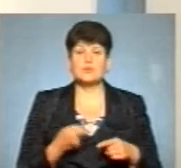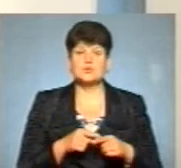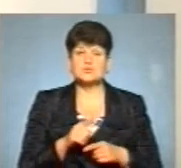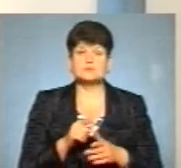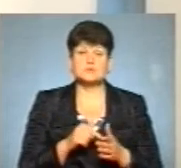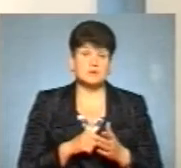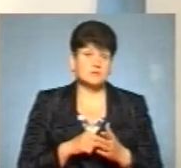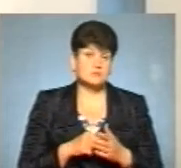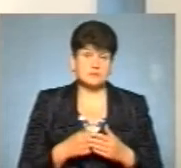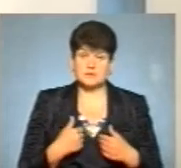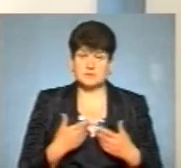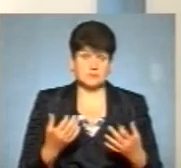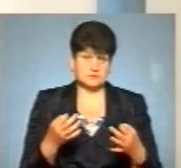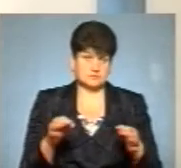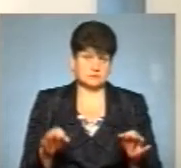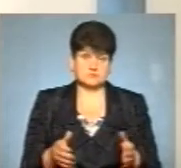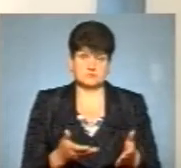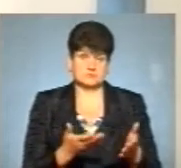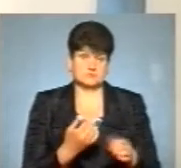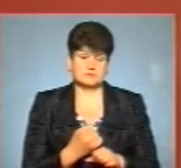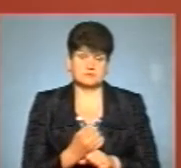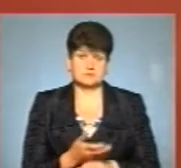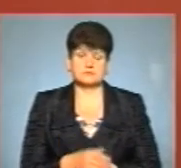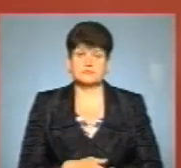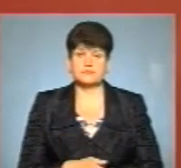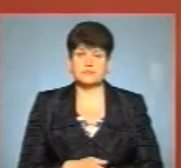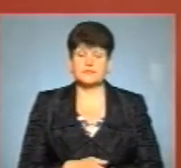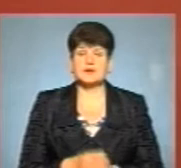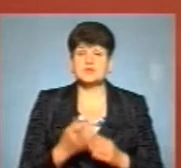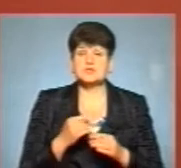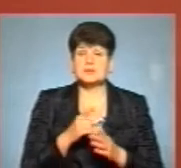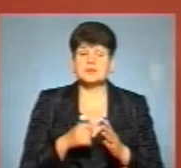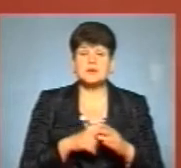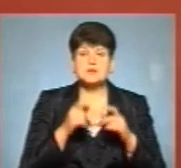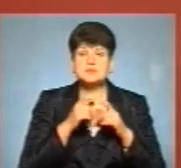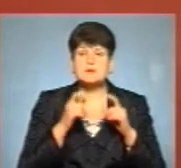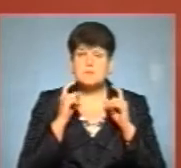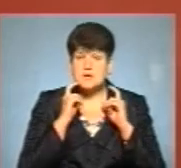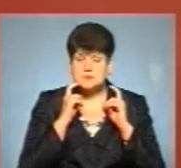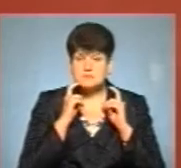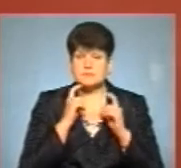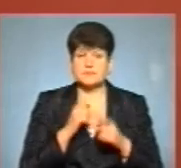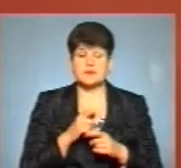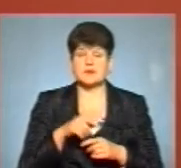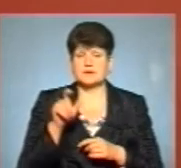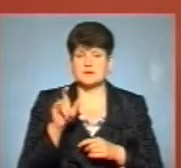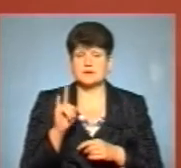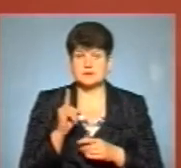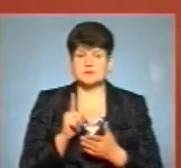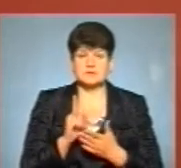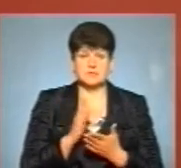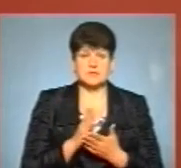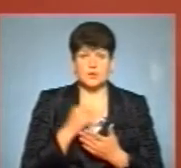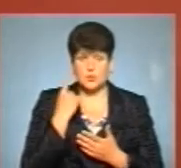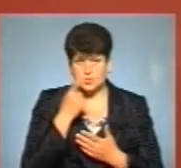і ми допустимо її до пункту тестування. І ще питання з масками. Тобто абітурієнт має мати свою особисту маску,